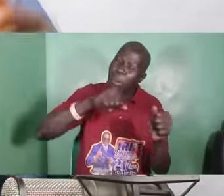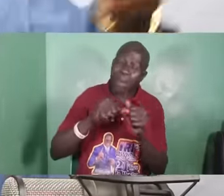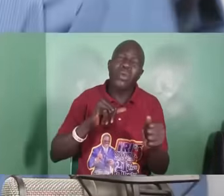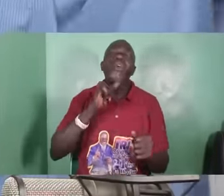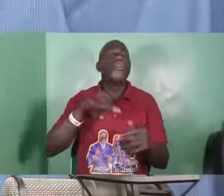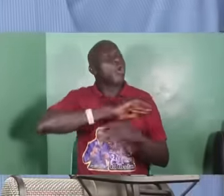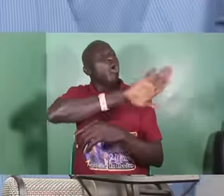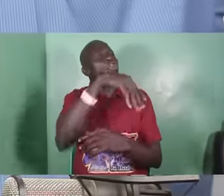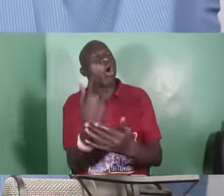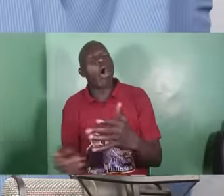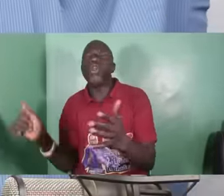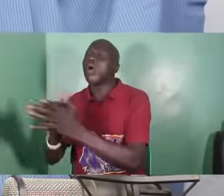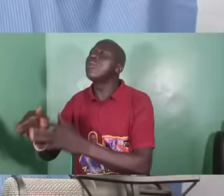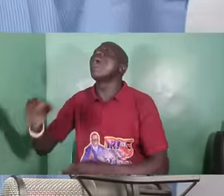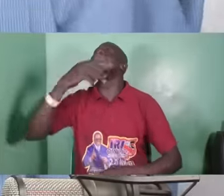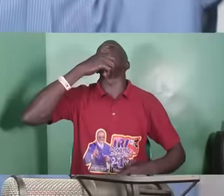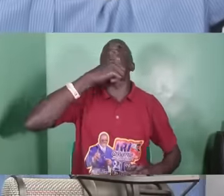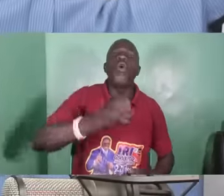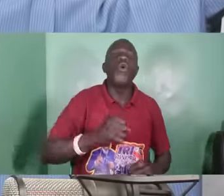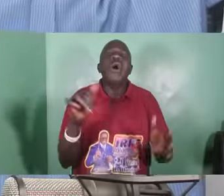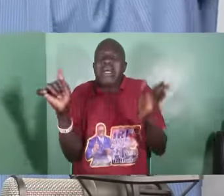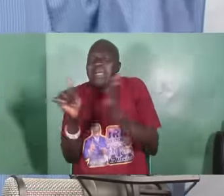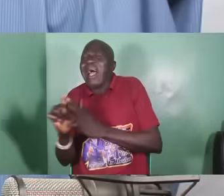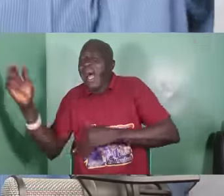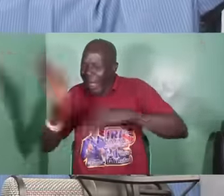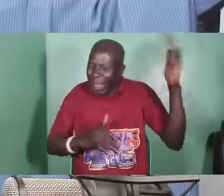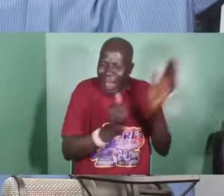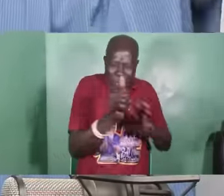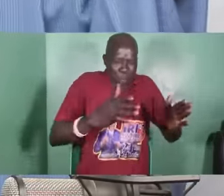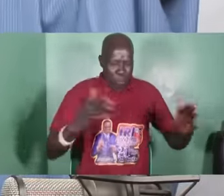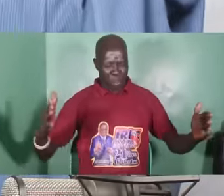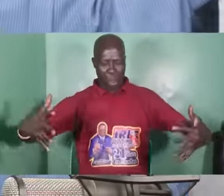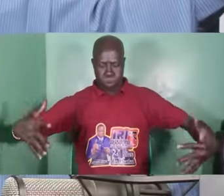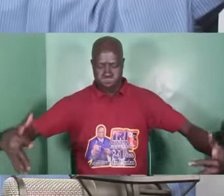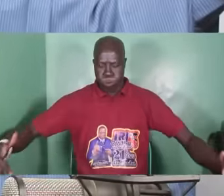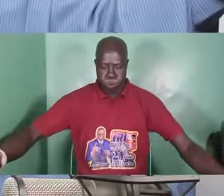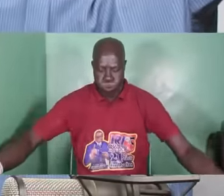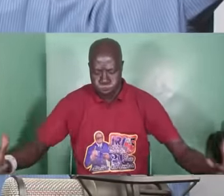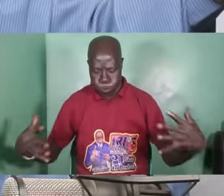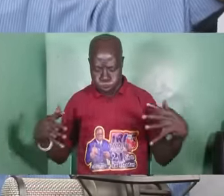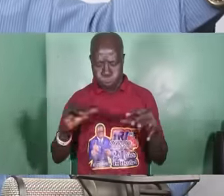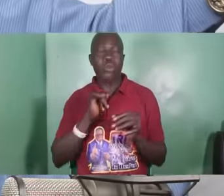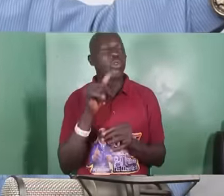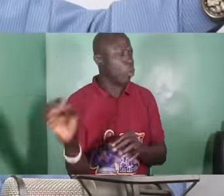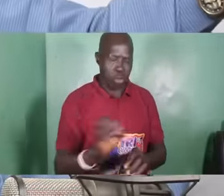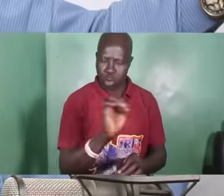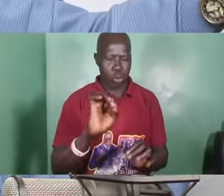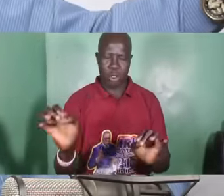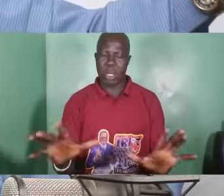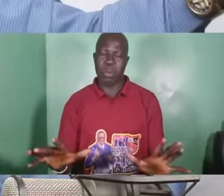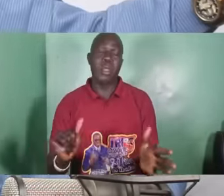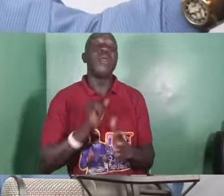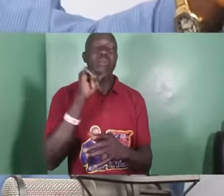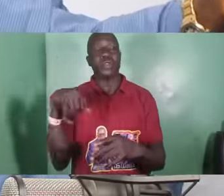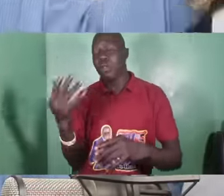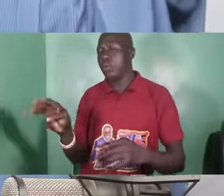Amen. Amen. Amen. Amen. Amen. Amen. Amen. Amen. Amen. Amen. Amen. Amen. Amen. Amen. Amen. Amen. Amen. Amen. Amen. Amen. Amen. Amen. Amen. Amen. Amen. Amen. Amen. Amen. Amen. Amen. Amen.